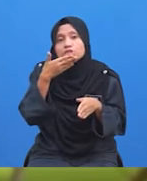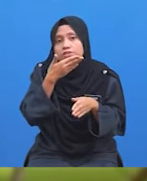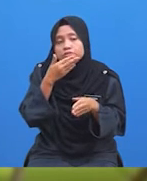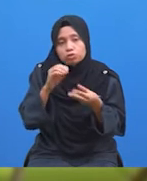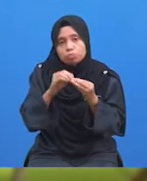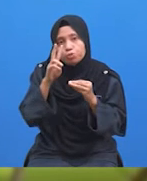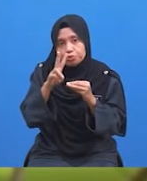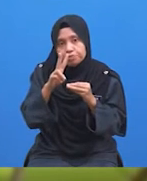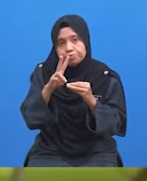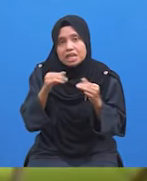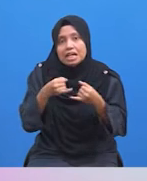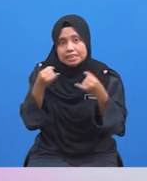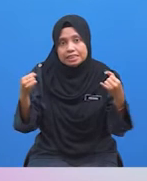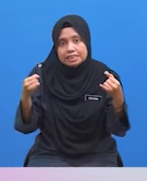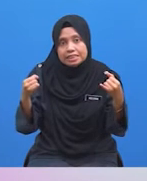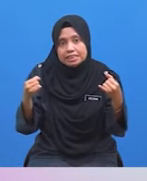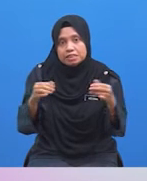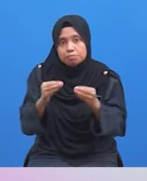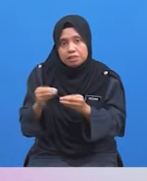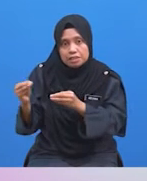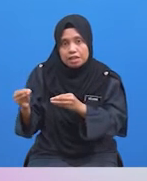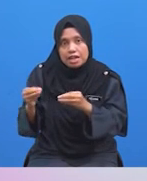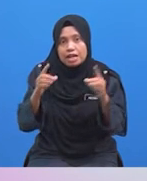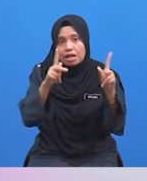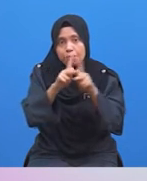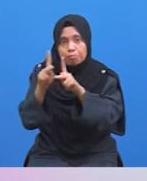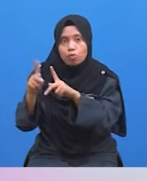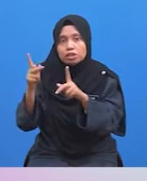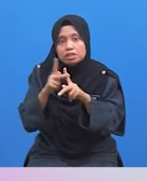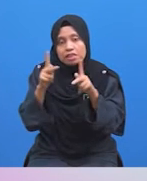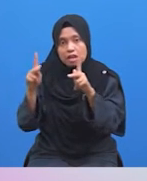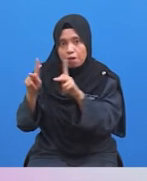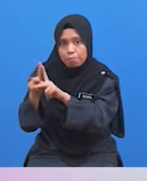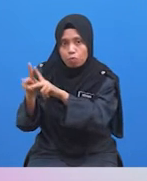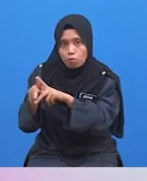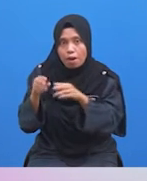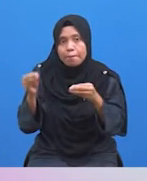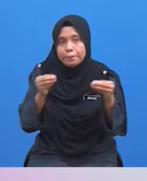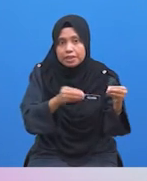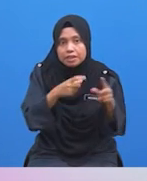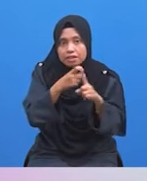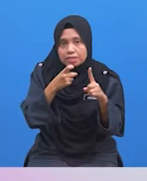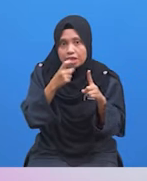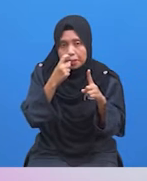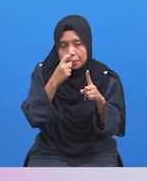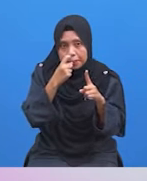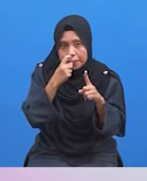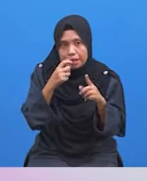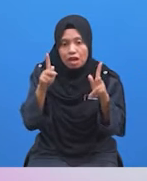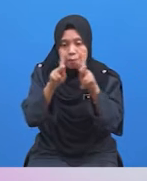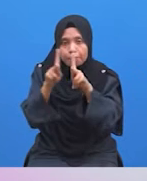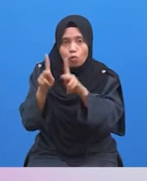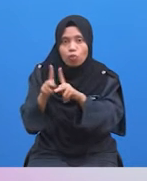Hai Kedua jenis migrasi Desa ke desa migrasi ini merupakan perpindahan penduduk dari